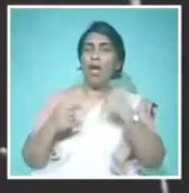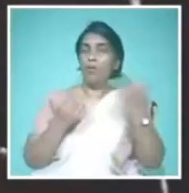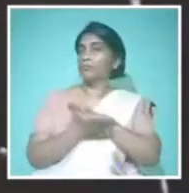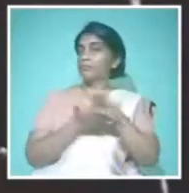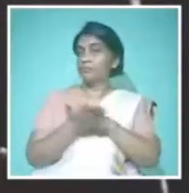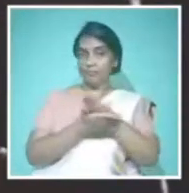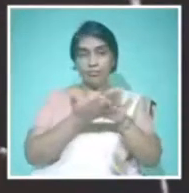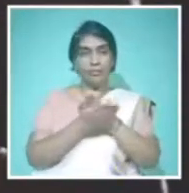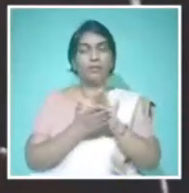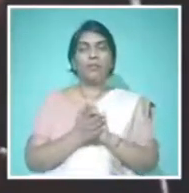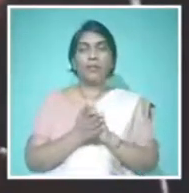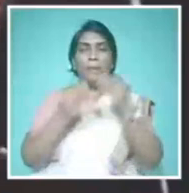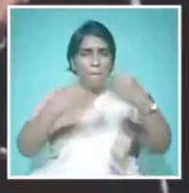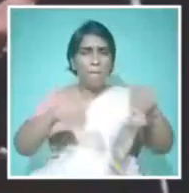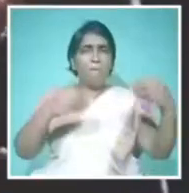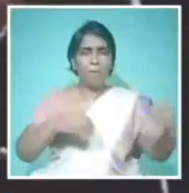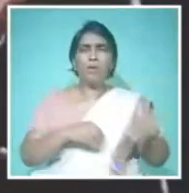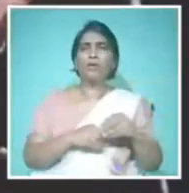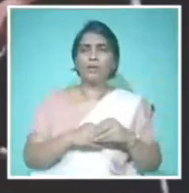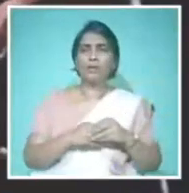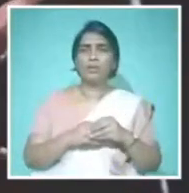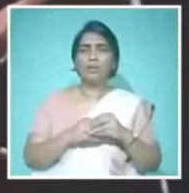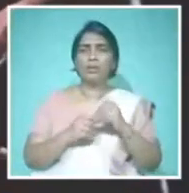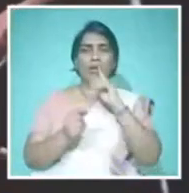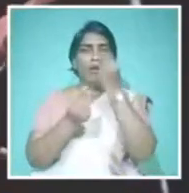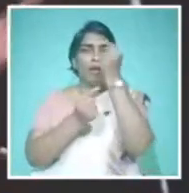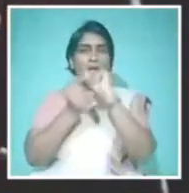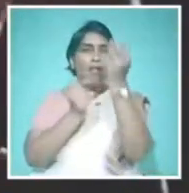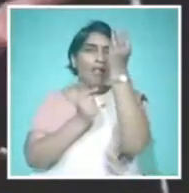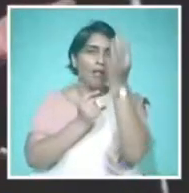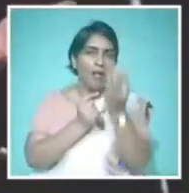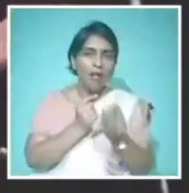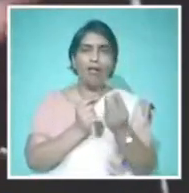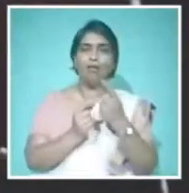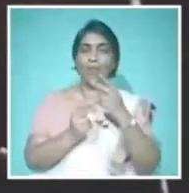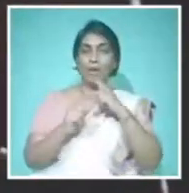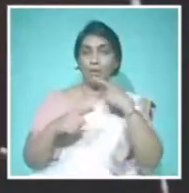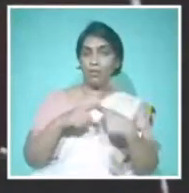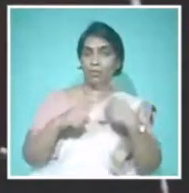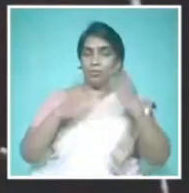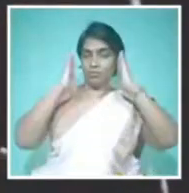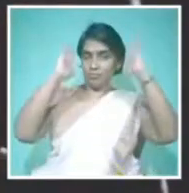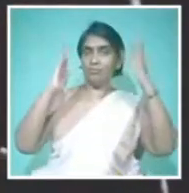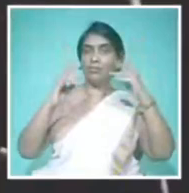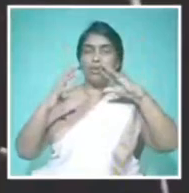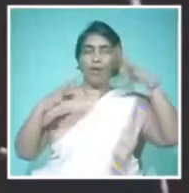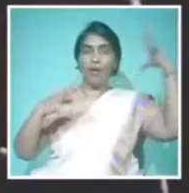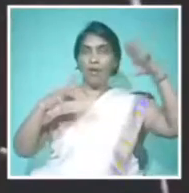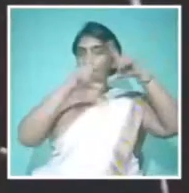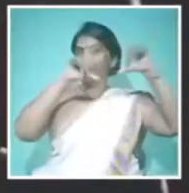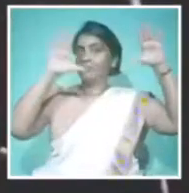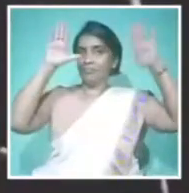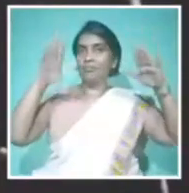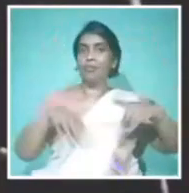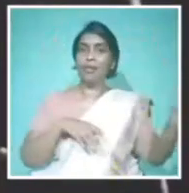වැඩියා කරලා පොඩි පොඩි දේවල් කරන්න තියෙන මොකද්ද කැන්ඩල් එකක් පත් කර බත්තු කරන්න ඕන හොඳ චෙෆ් කෙනෙක් ඉන්න ඕන සූර්ය පැනල් ටිකක් දාන්න ඕන